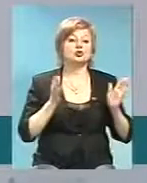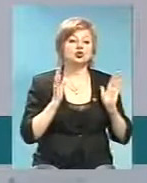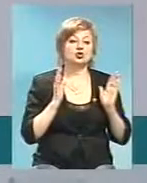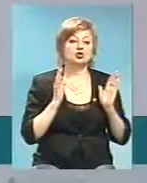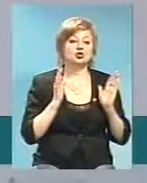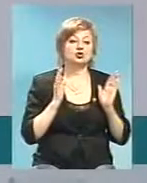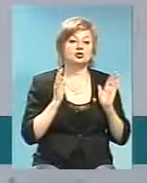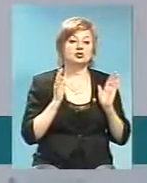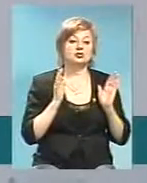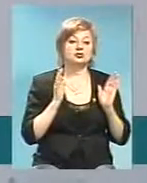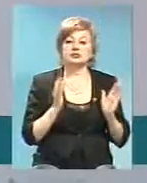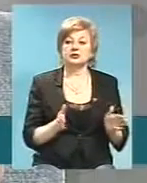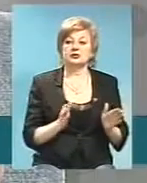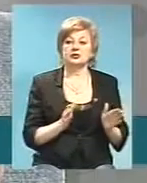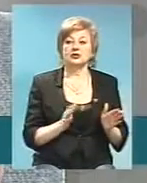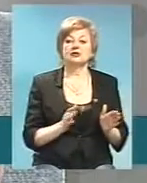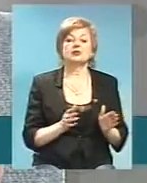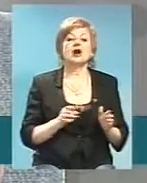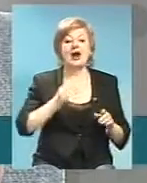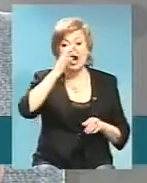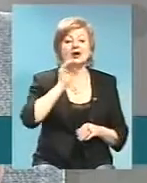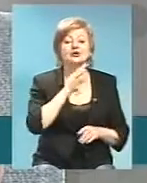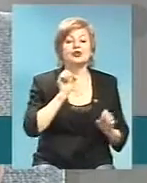буде документ зареєстрований,